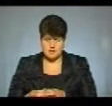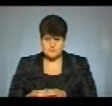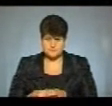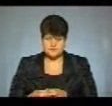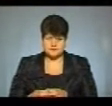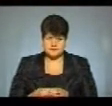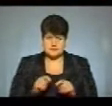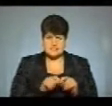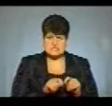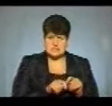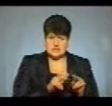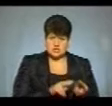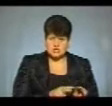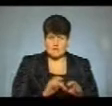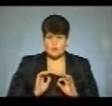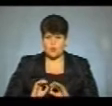слідчих і прокурорів, тобто